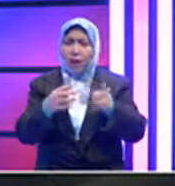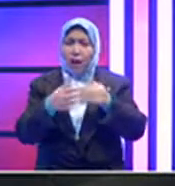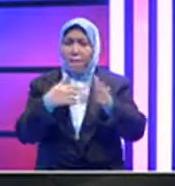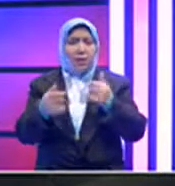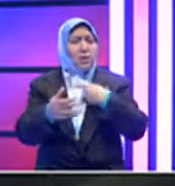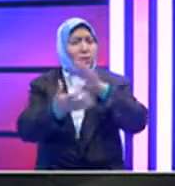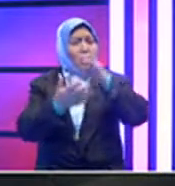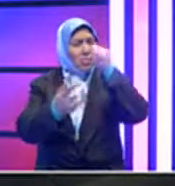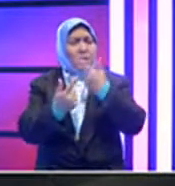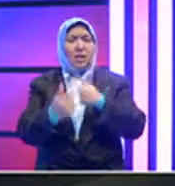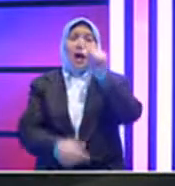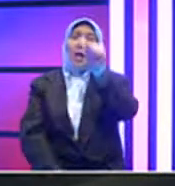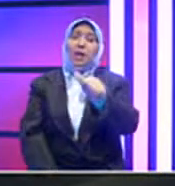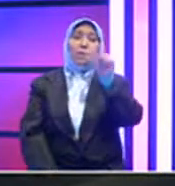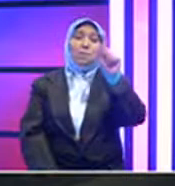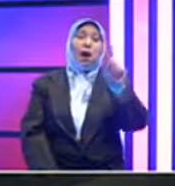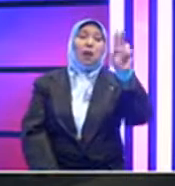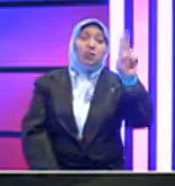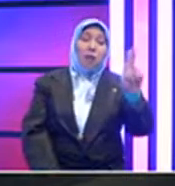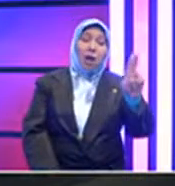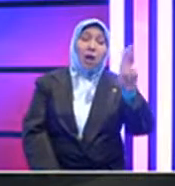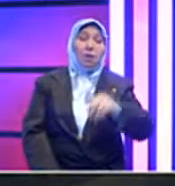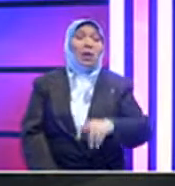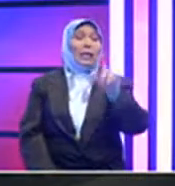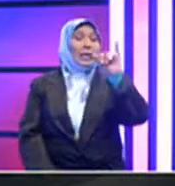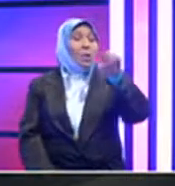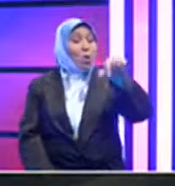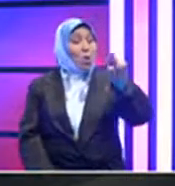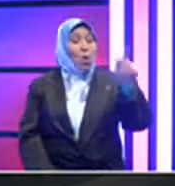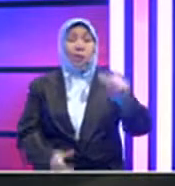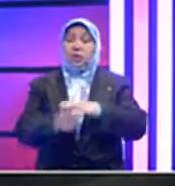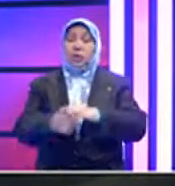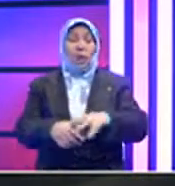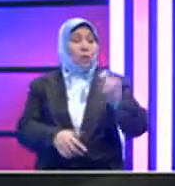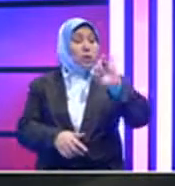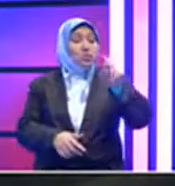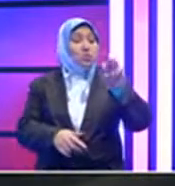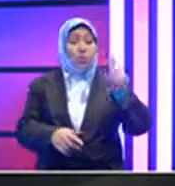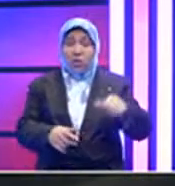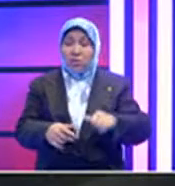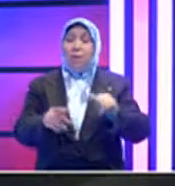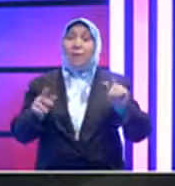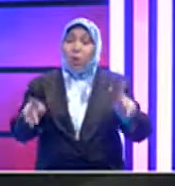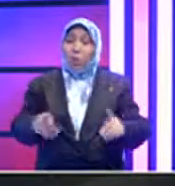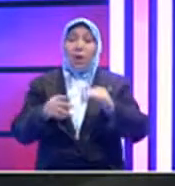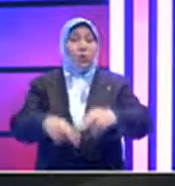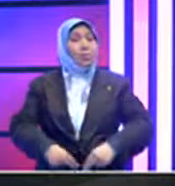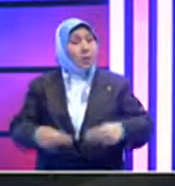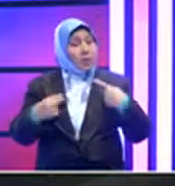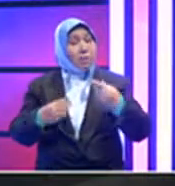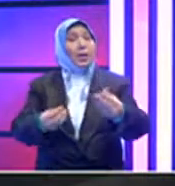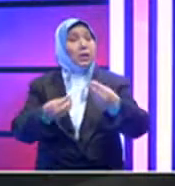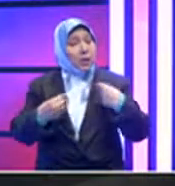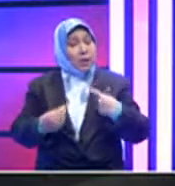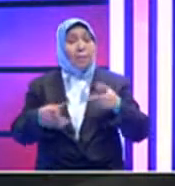alifbata ke tempat the ecology tajwid kau ke mudah-mudahan dalam kesempatan hidup kita Allah ta'ala beri kesempatan